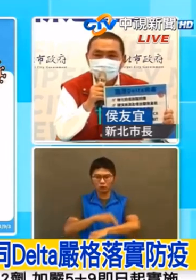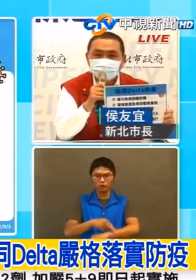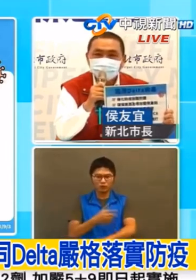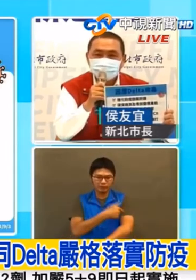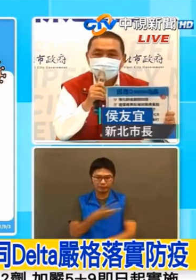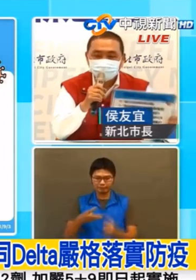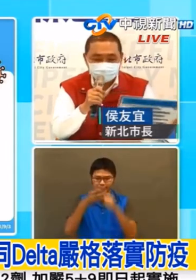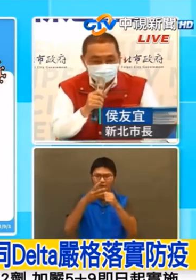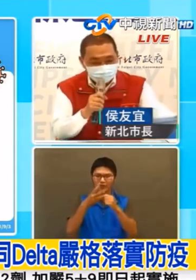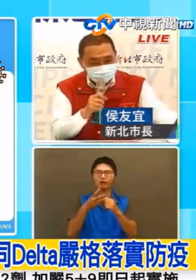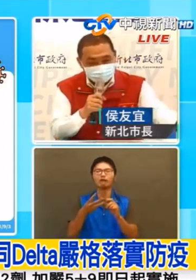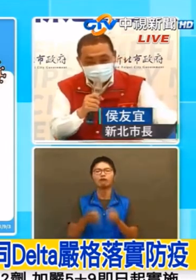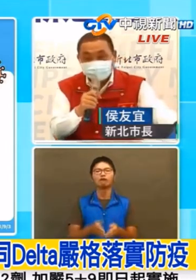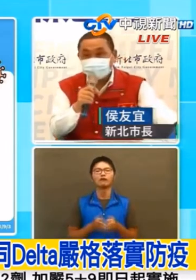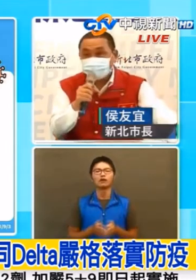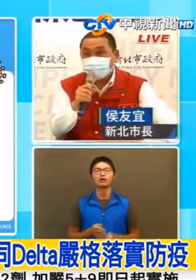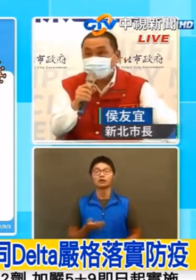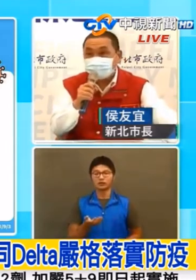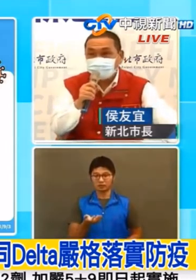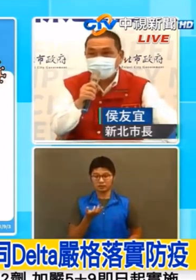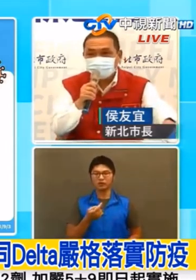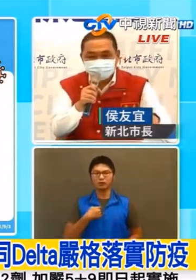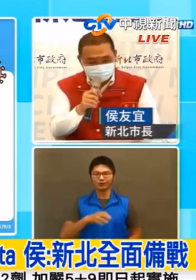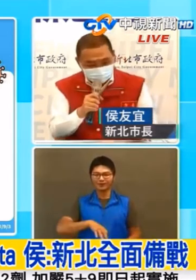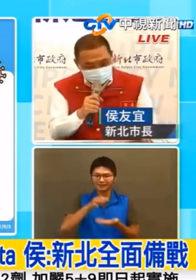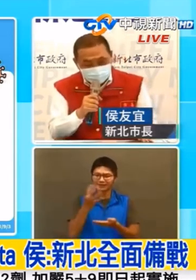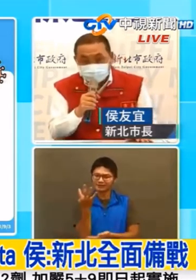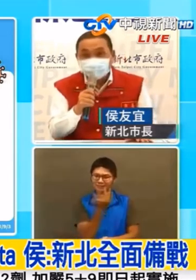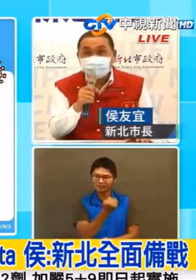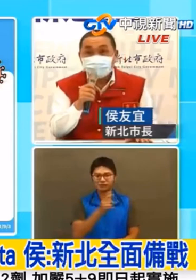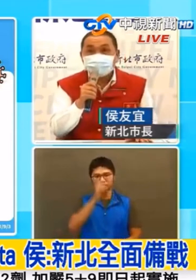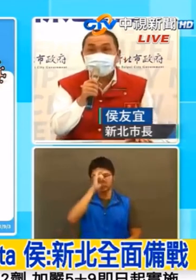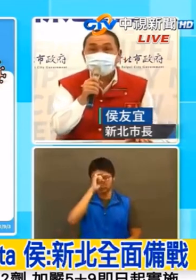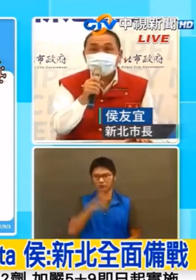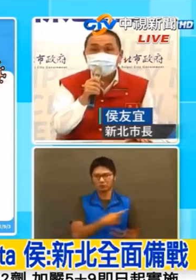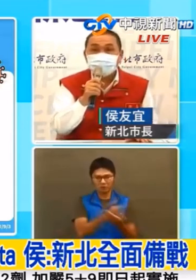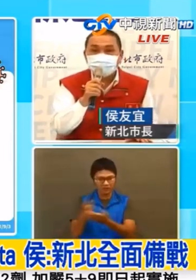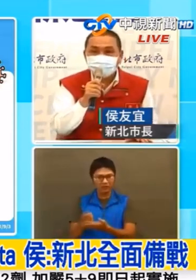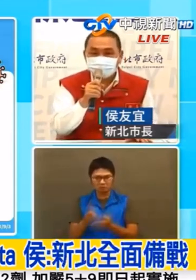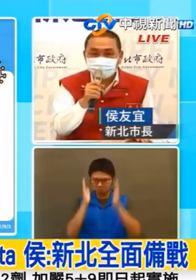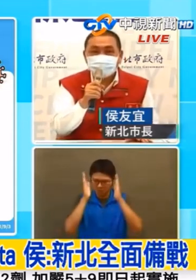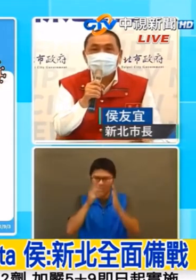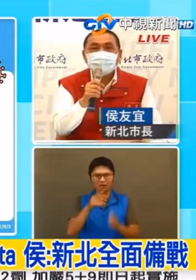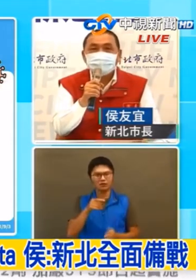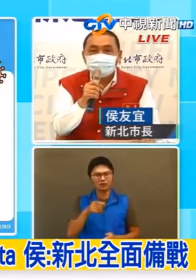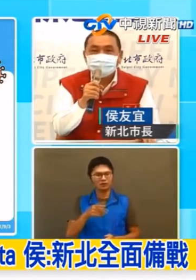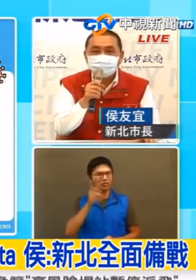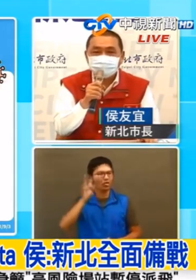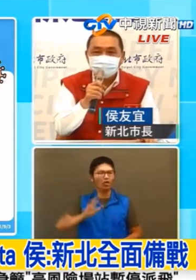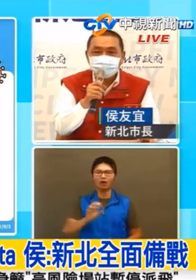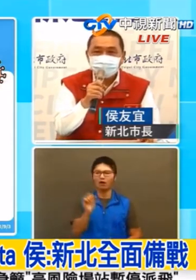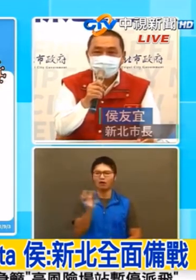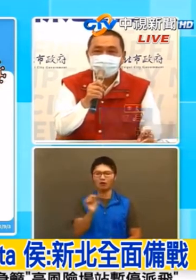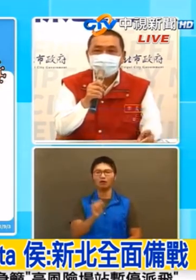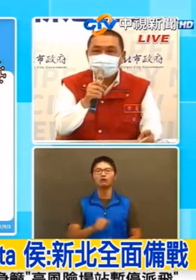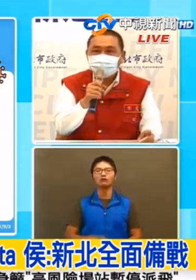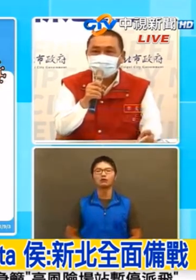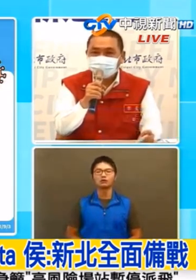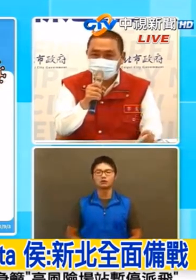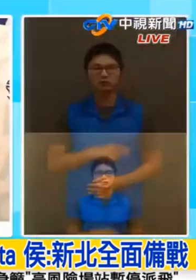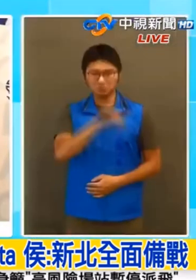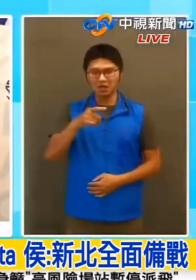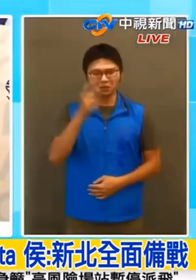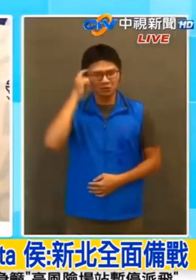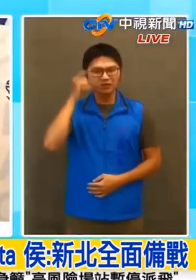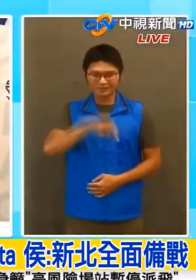这个部分也就是我们刚刚提出来的，希望大家一定要把它当一回事，而且当成第二大病毒进来